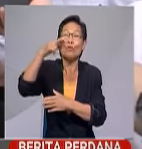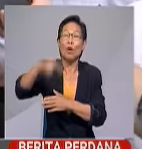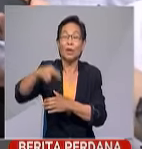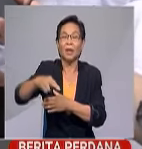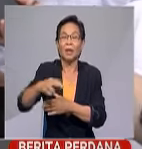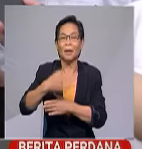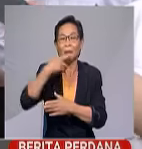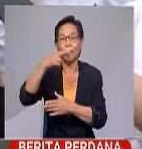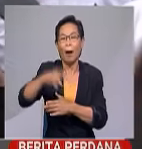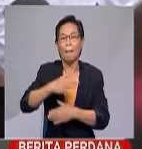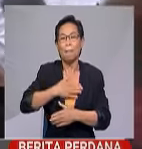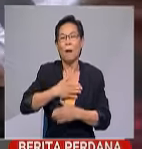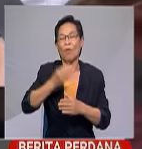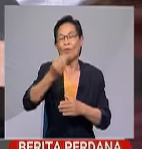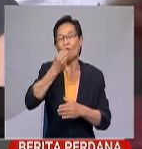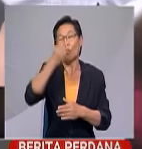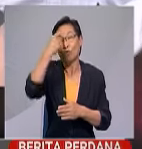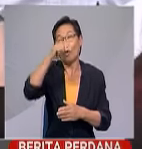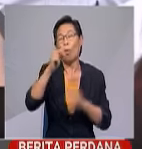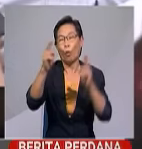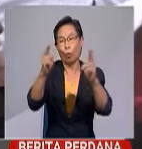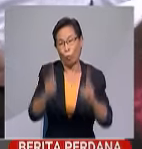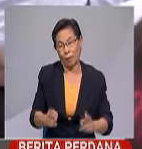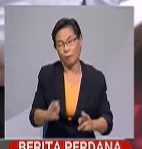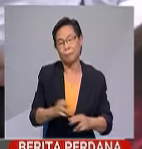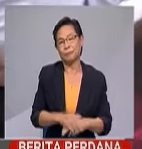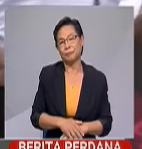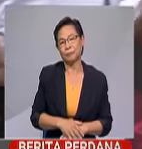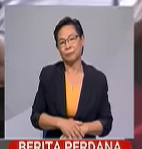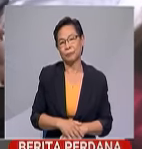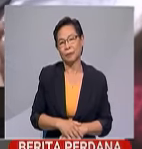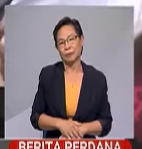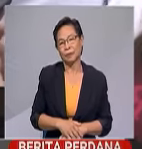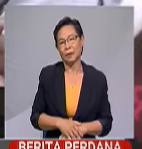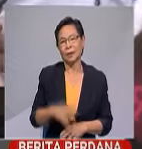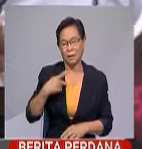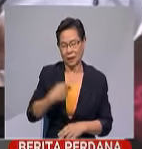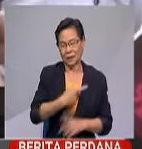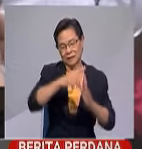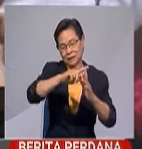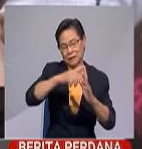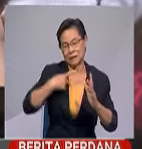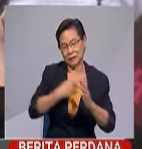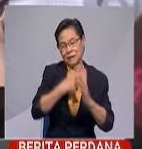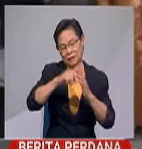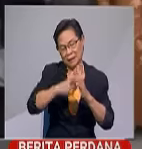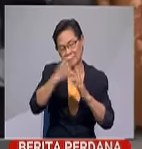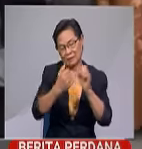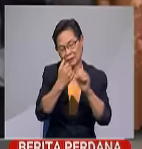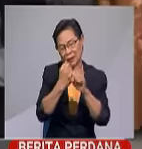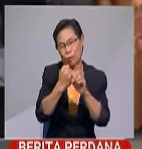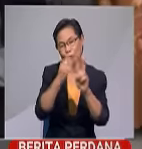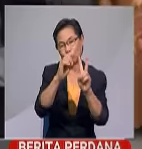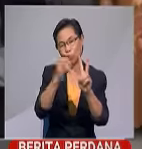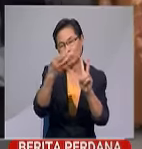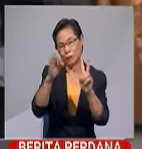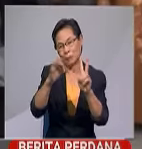flagship My Food for Ummah. Jadi My Food for Ummah ini kita perkenalkan tahun lepas.